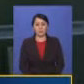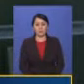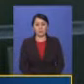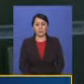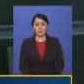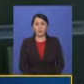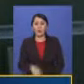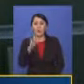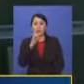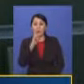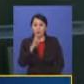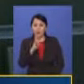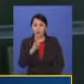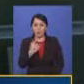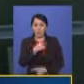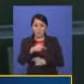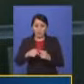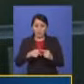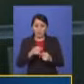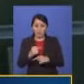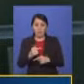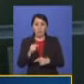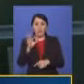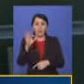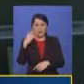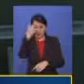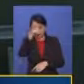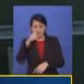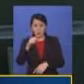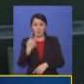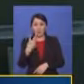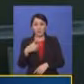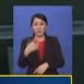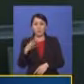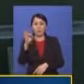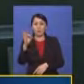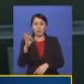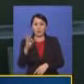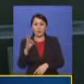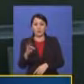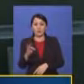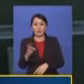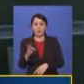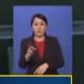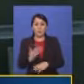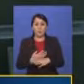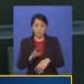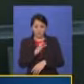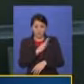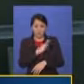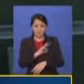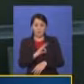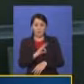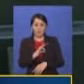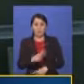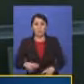Осы жағдайда шағын бизнес иелері жеке тұлғалар сияқты жылдық 20-25% несие алуға мәжбір. Пайыздық үстемені субсидиялау жұмыстарына микроқаржы